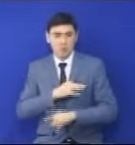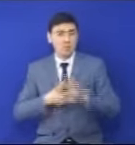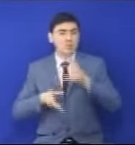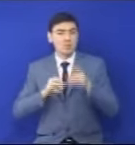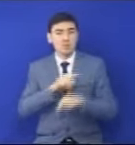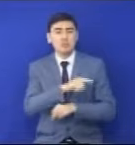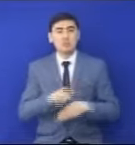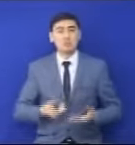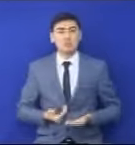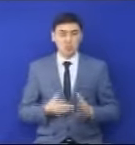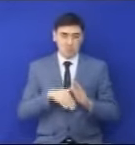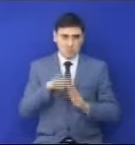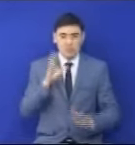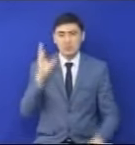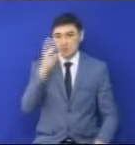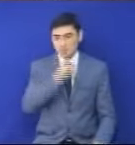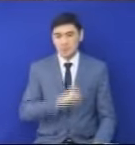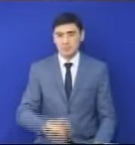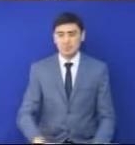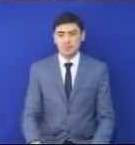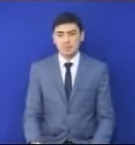мақсатында қолға алынып отыр.